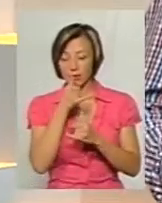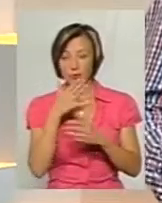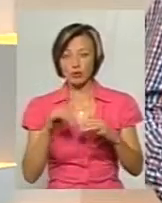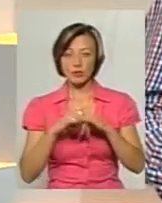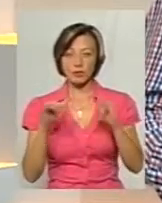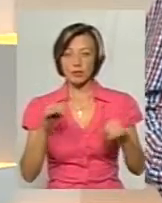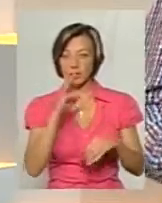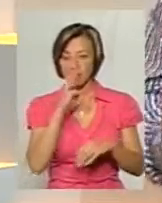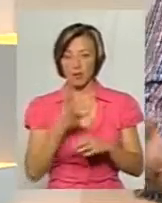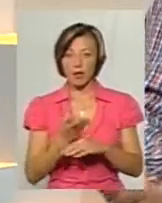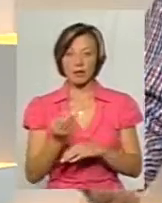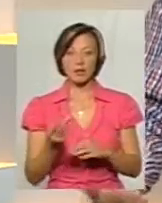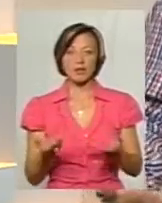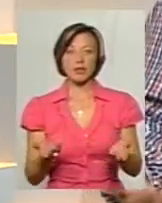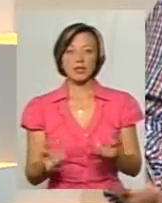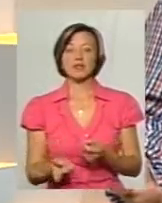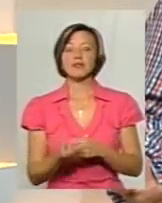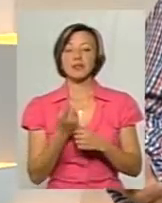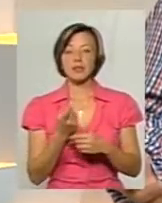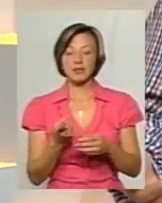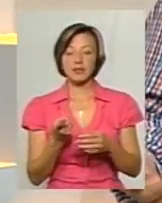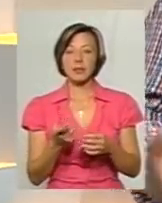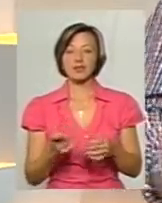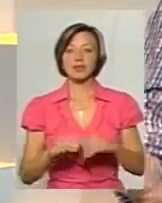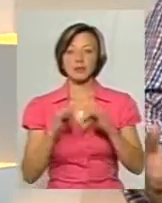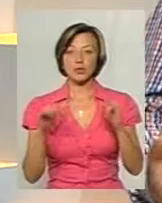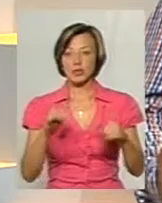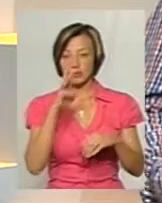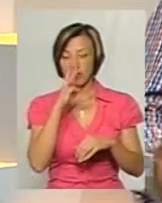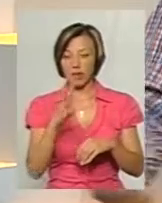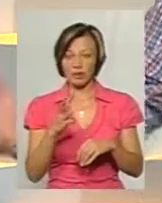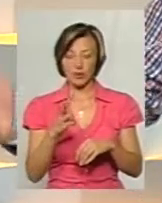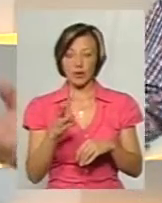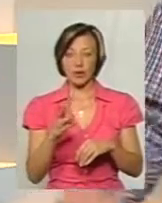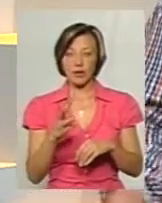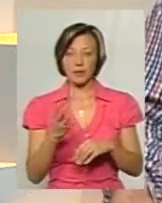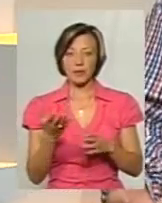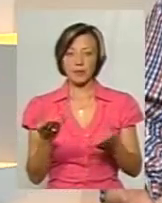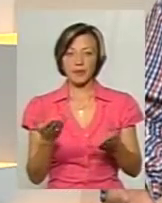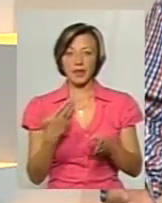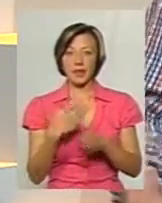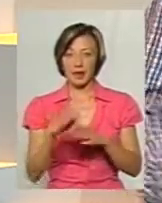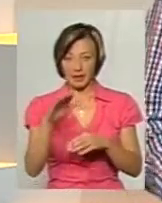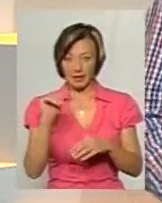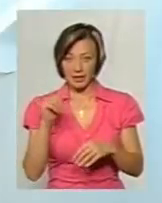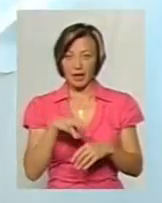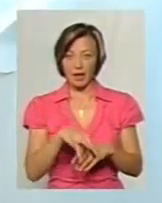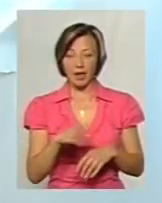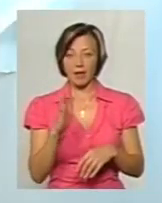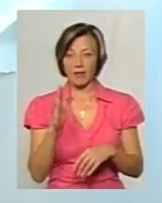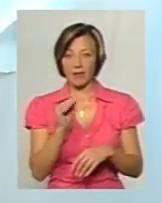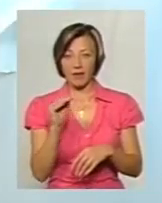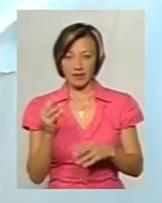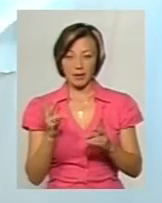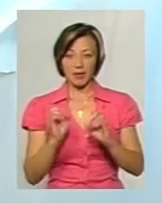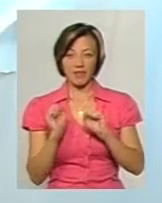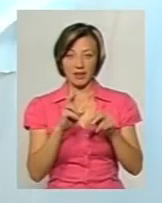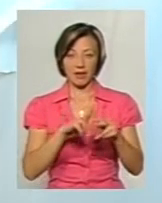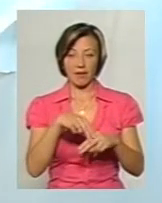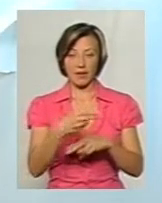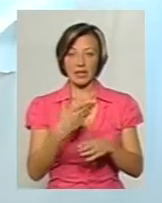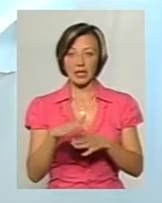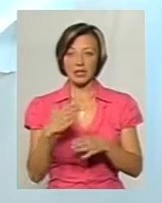збільшити заробітну платню. З чого ми збільшимо ту мінімальну заробітну платню чи взагалі платню? З кредитів від МВФ? Таких же ж треба віддавати колись, і ці кредити,